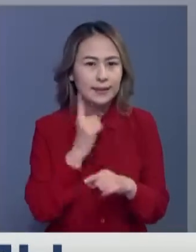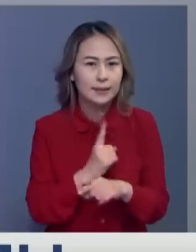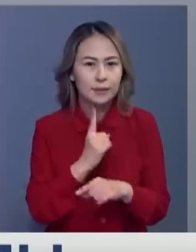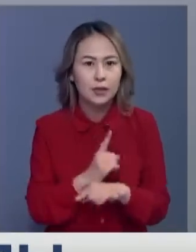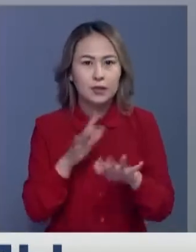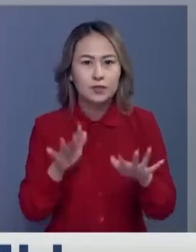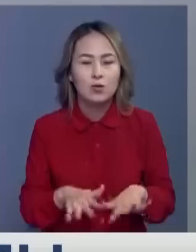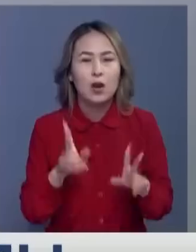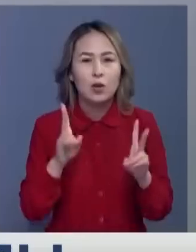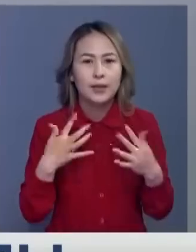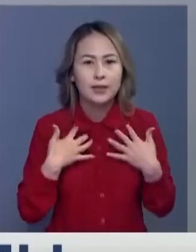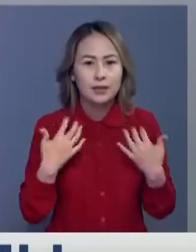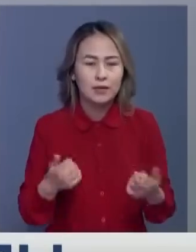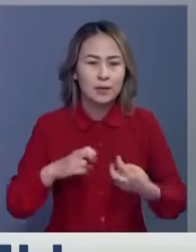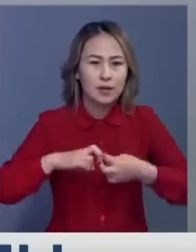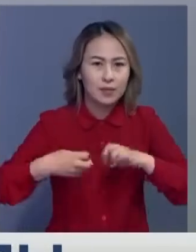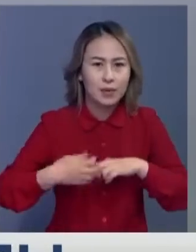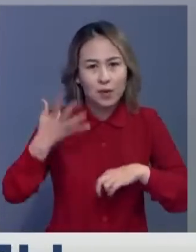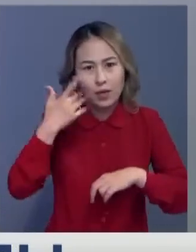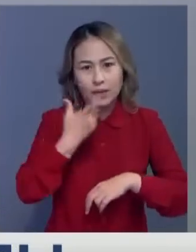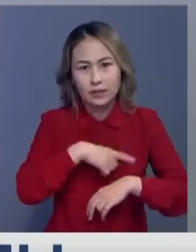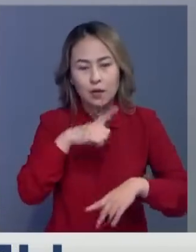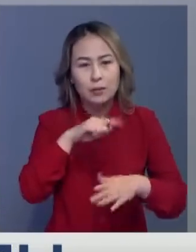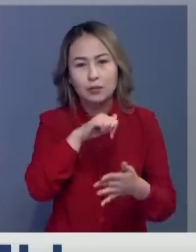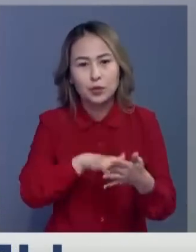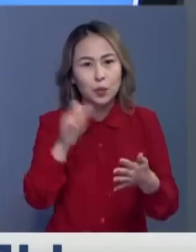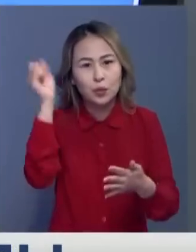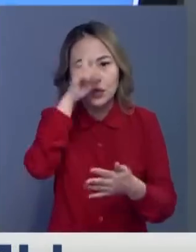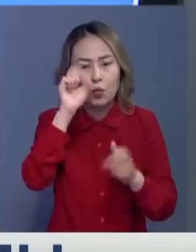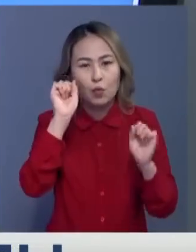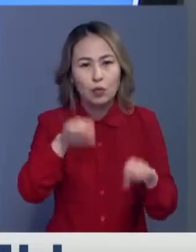салынған. Ал денсаулығын сыр берген кезде оның себебін білу үшін енді